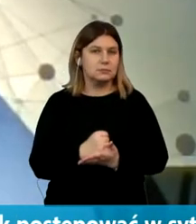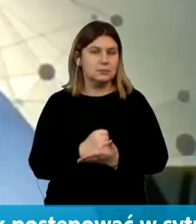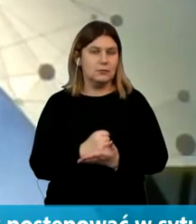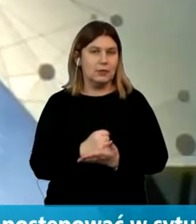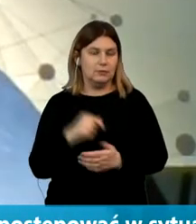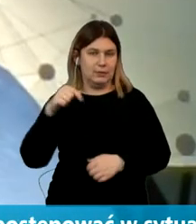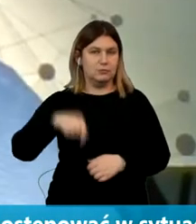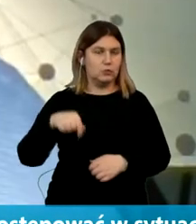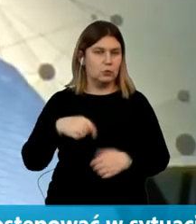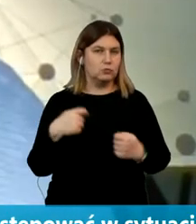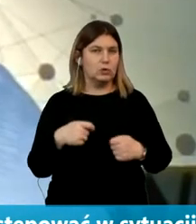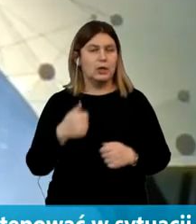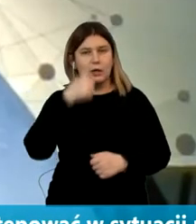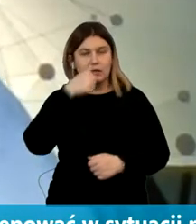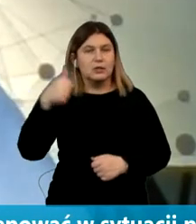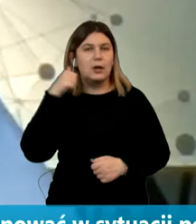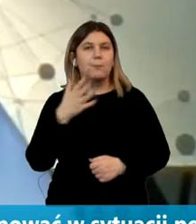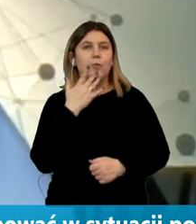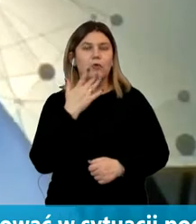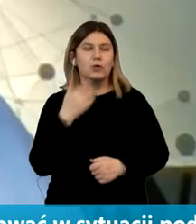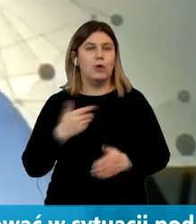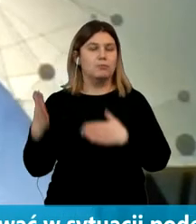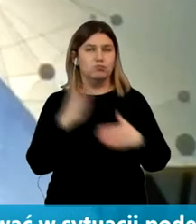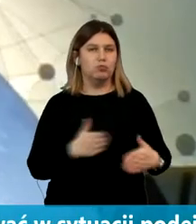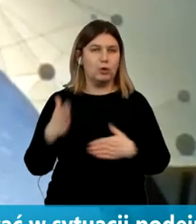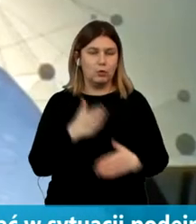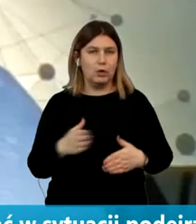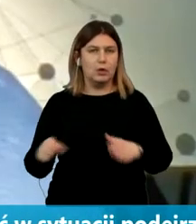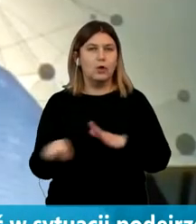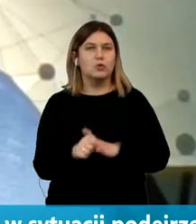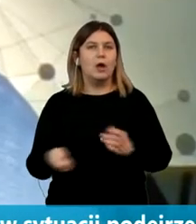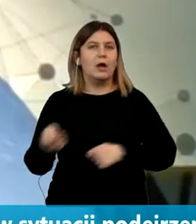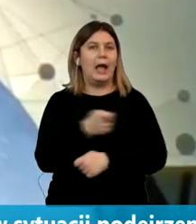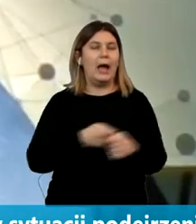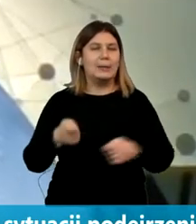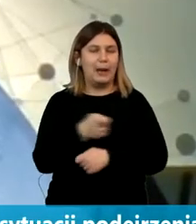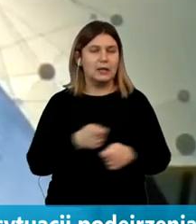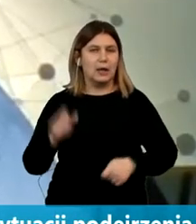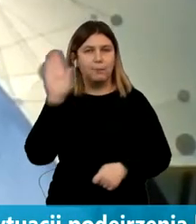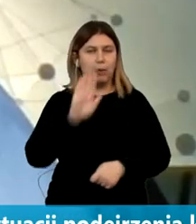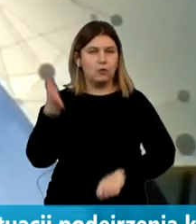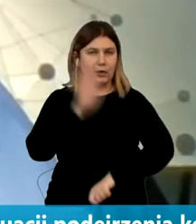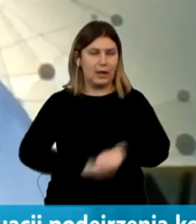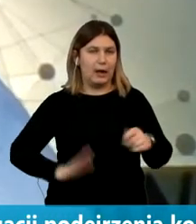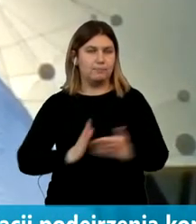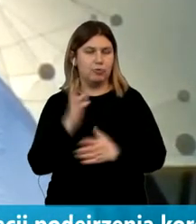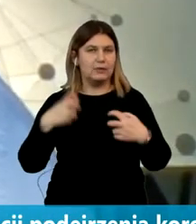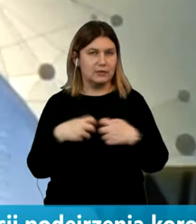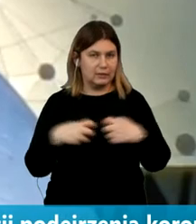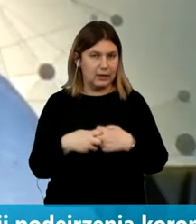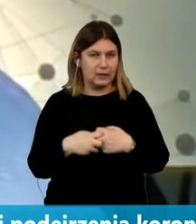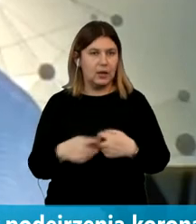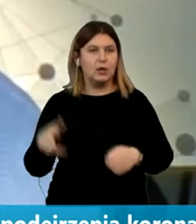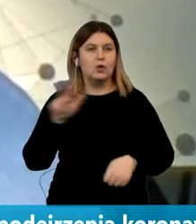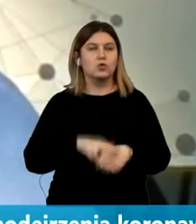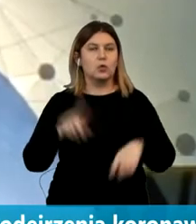bieżących, w zeszłym tygodniu mówiłem o tym, że szykujemy się do jarmarku bożonarodzeniowego w wersji online, który